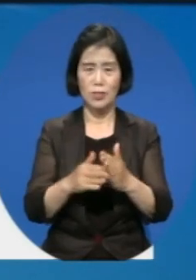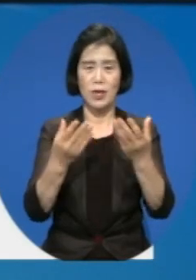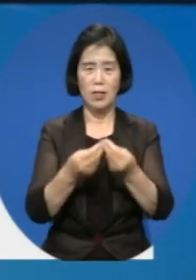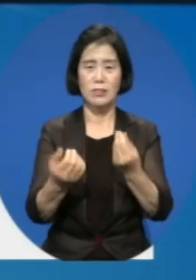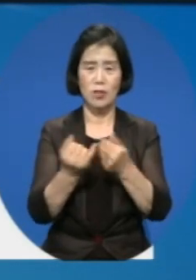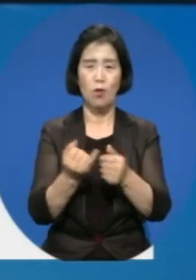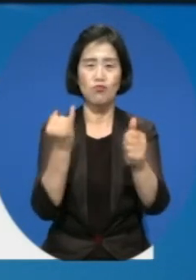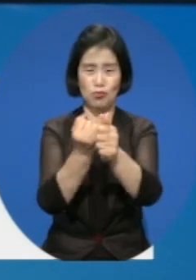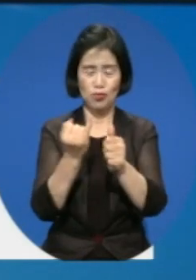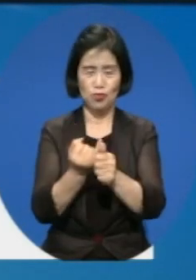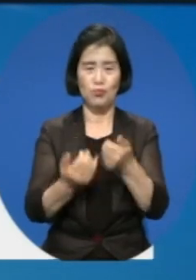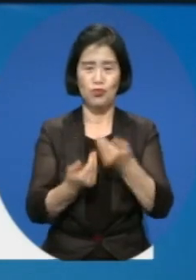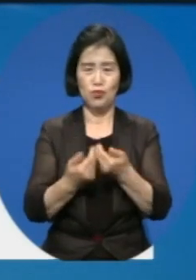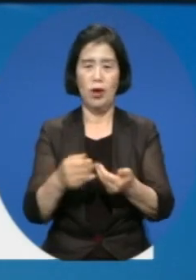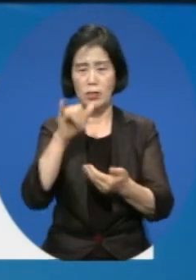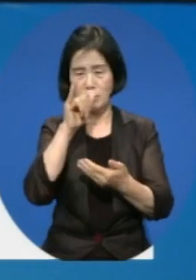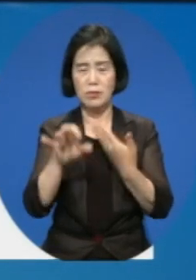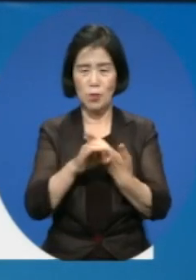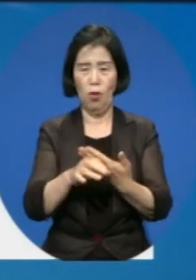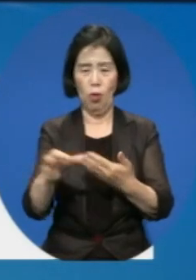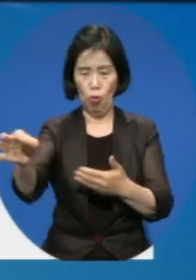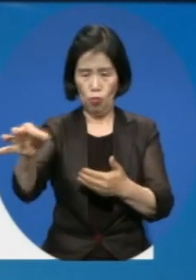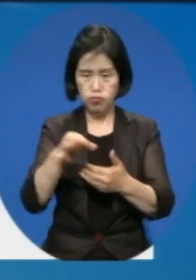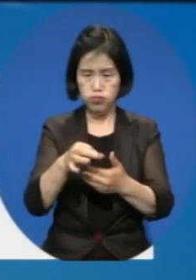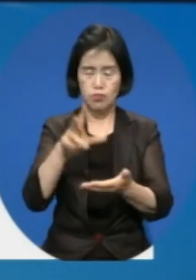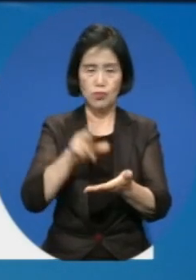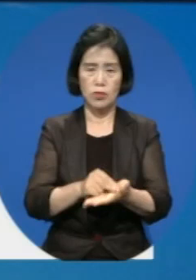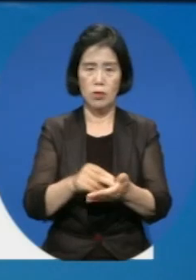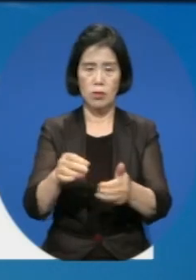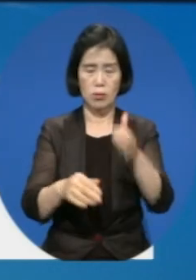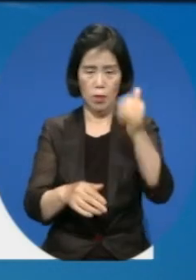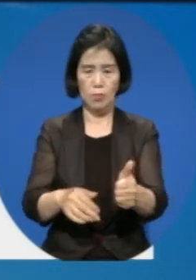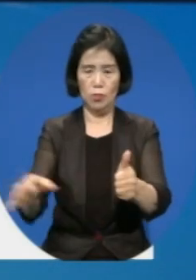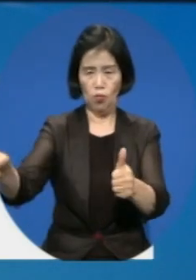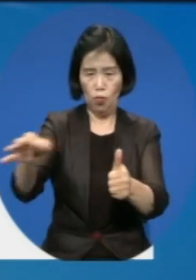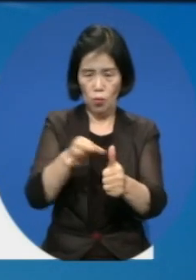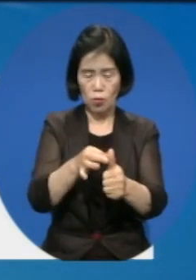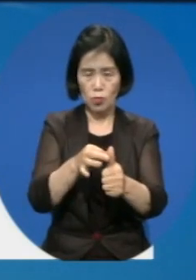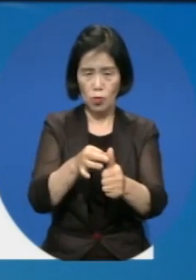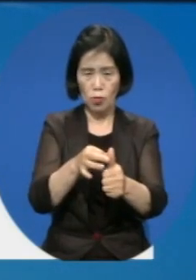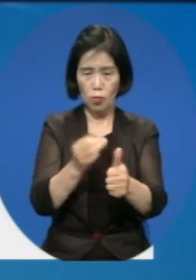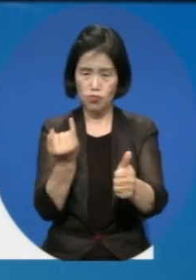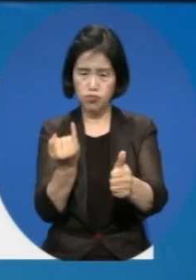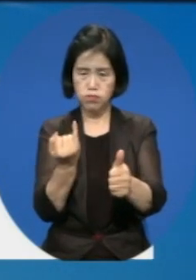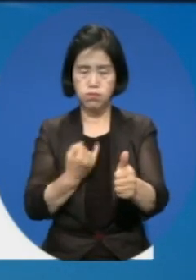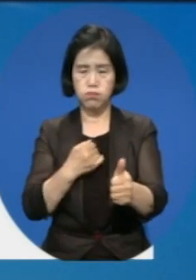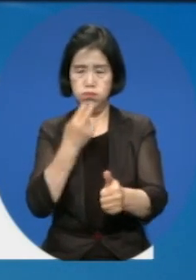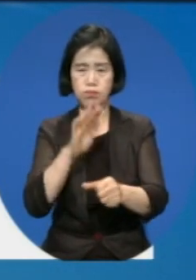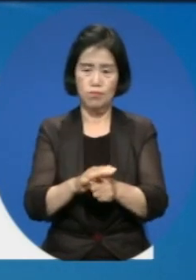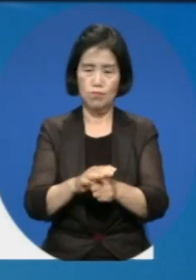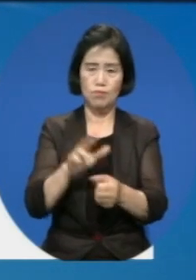부부 사이에 좀 불화가 있어가지고 문제가 되는 가정들은 그 가령 뭐 남편이 세대 주면 세대주가 받으니까 그쪽에서는 굉장히 좀